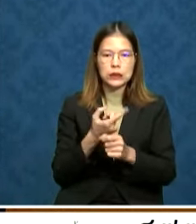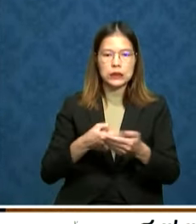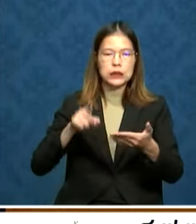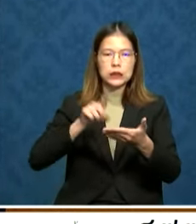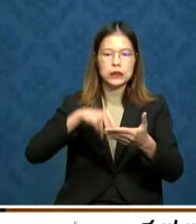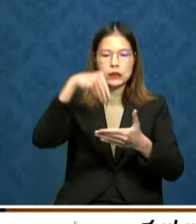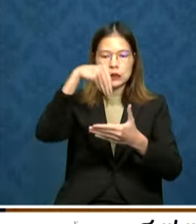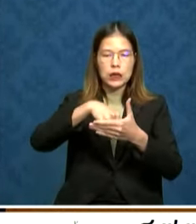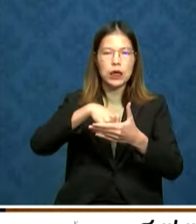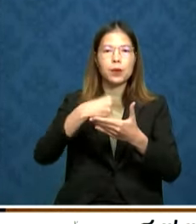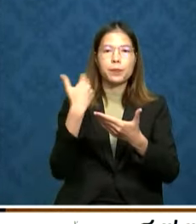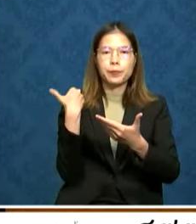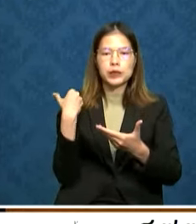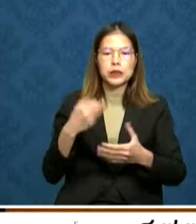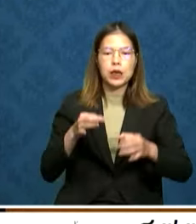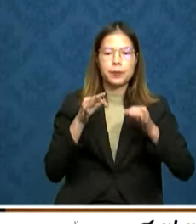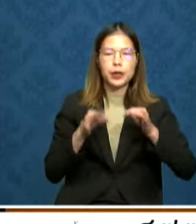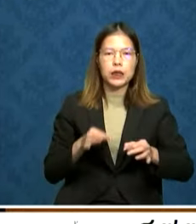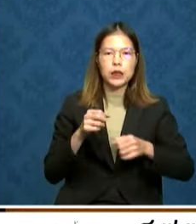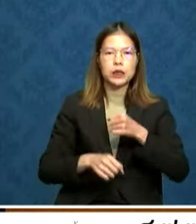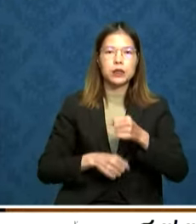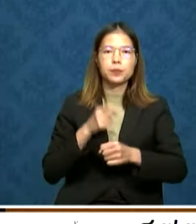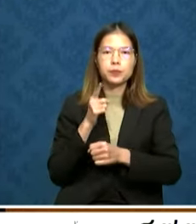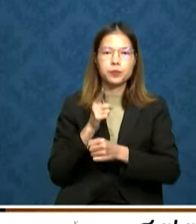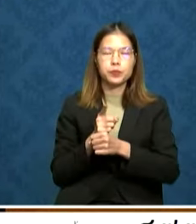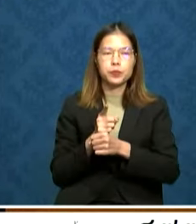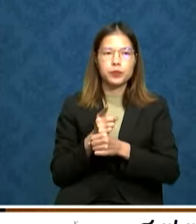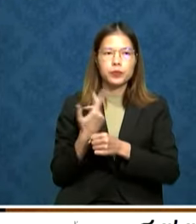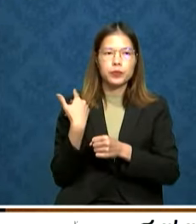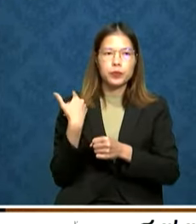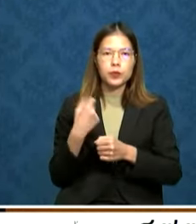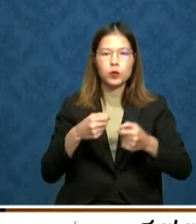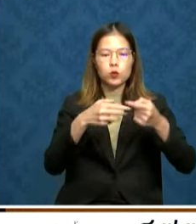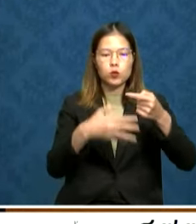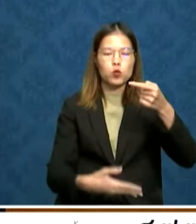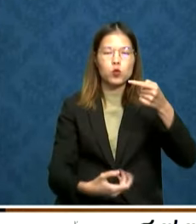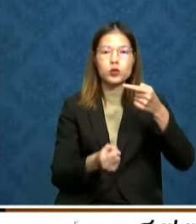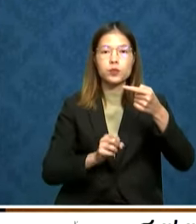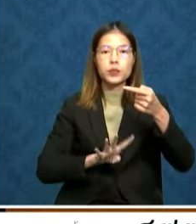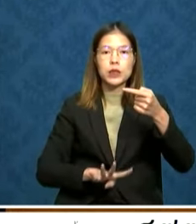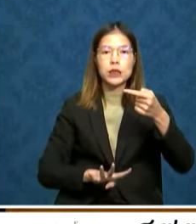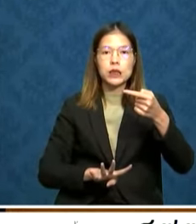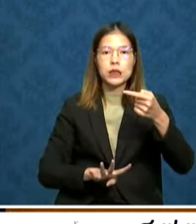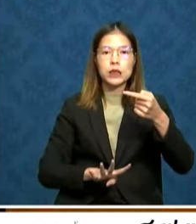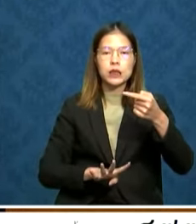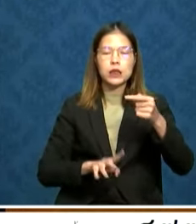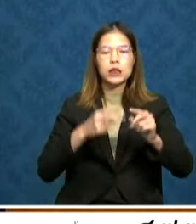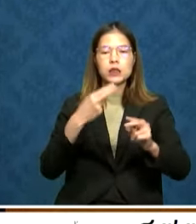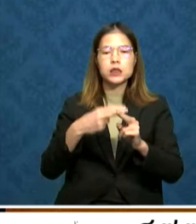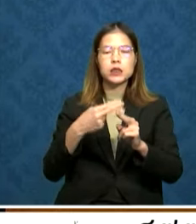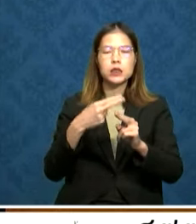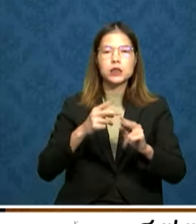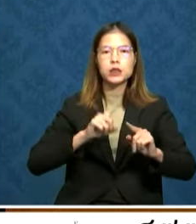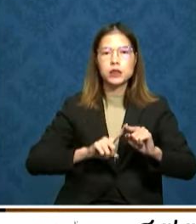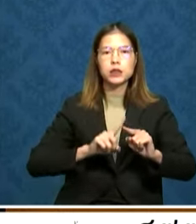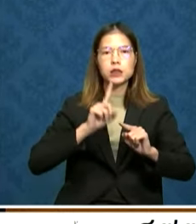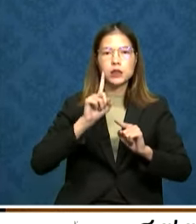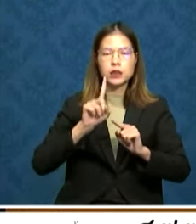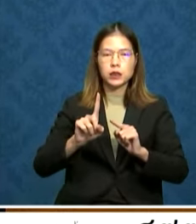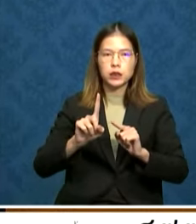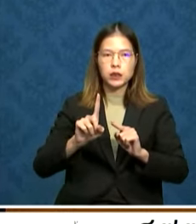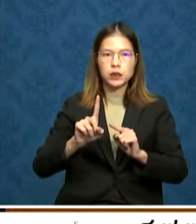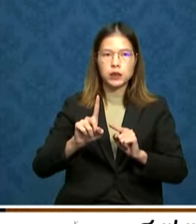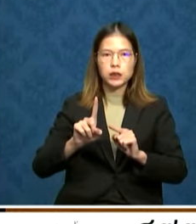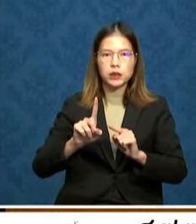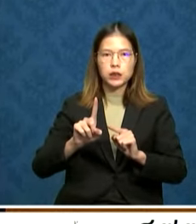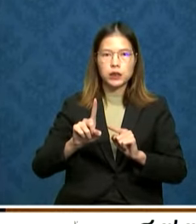ามติบับที่พอสอจำนวน 14 คน1. ในพริษวัท